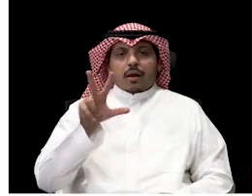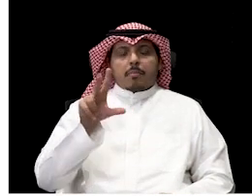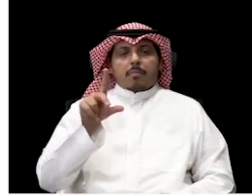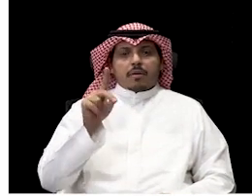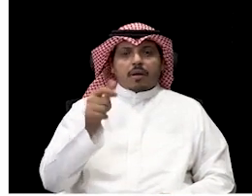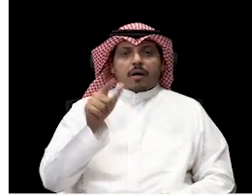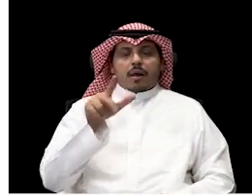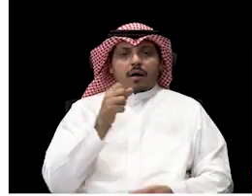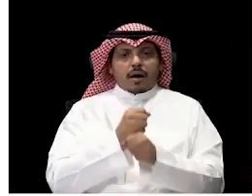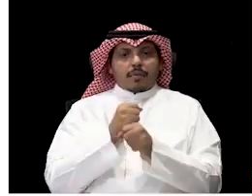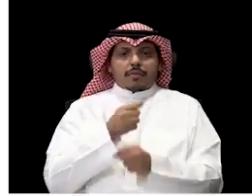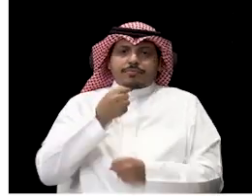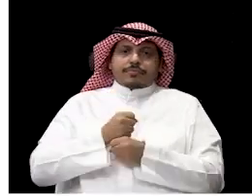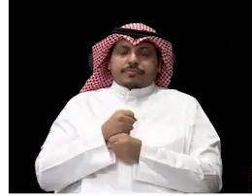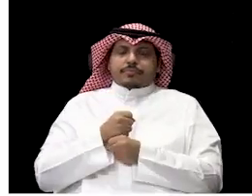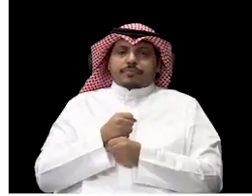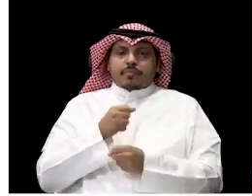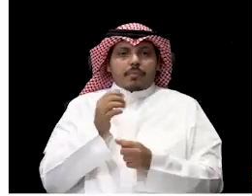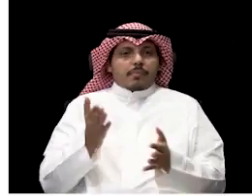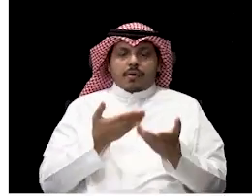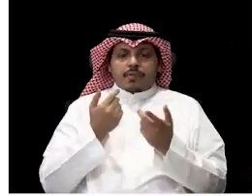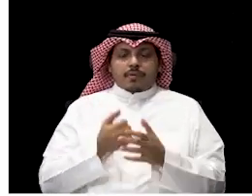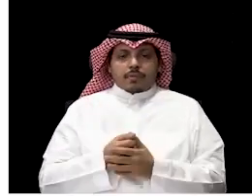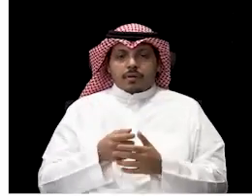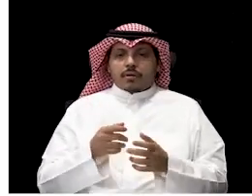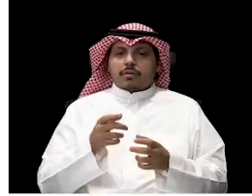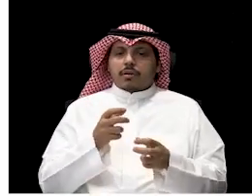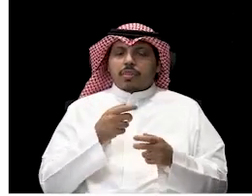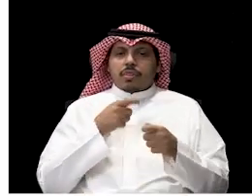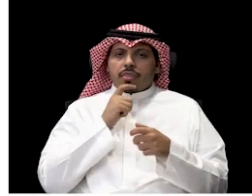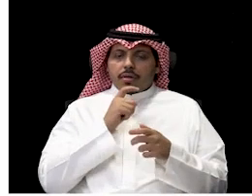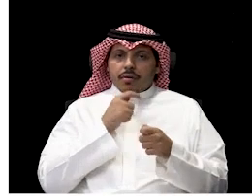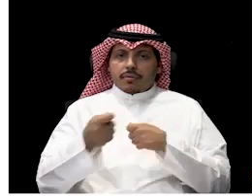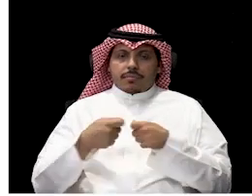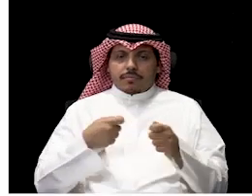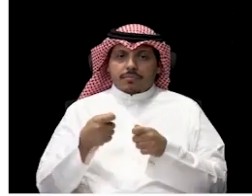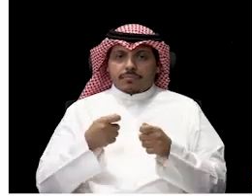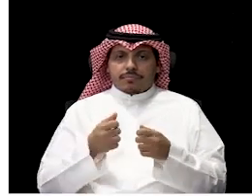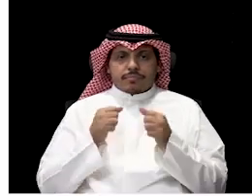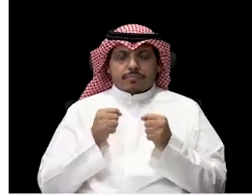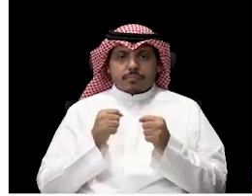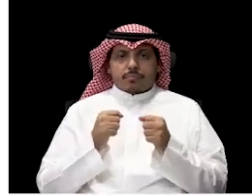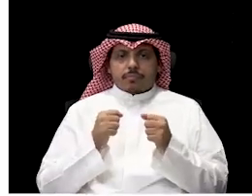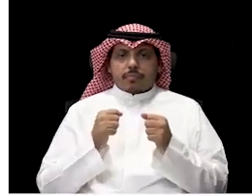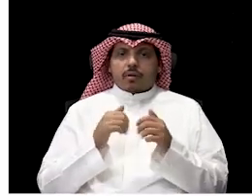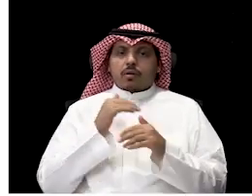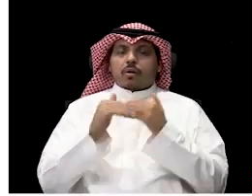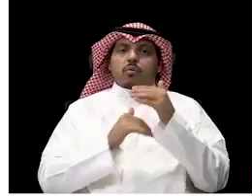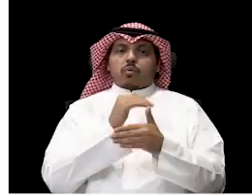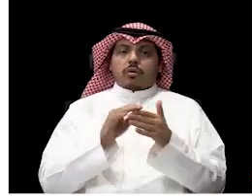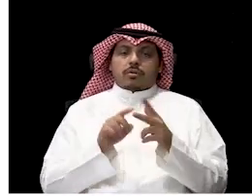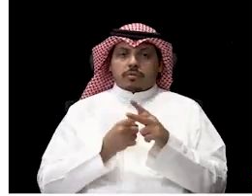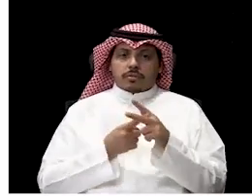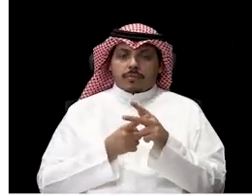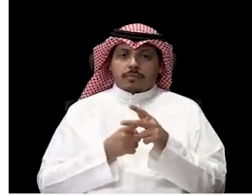ما أسبابها؟ أسباب اقتصادية هي ضعف الاستثمارات التي تزيد من فرص العمل، التطور التقني